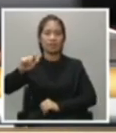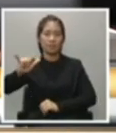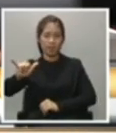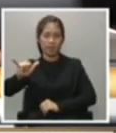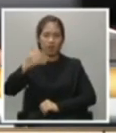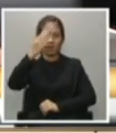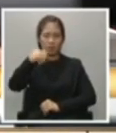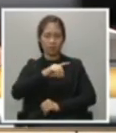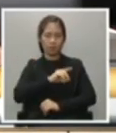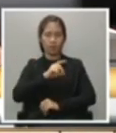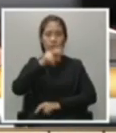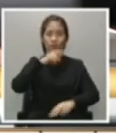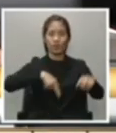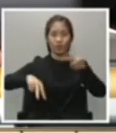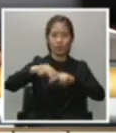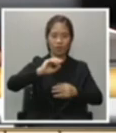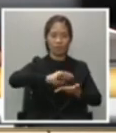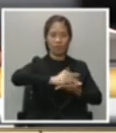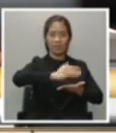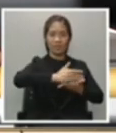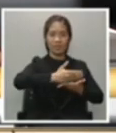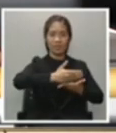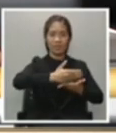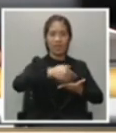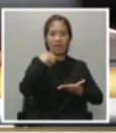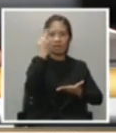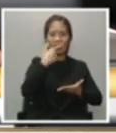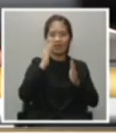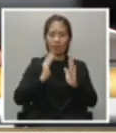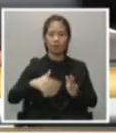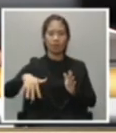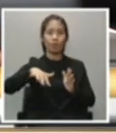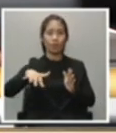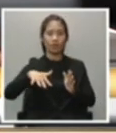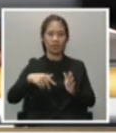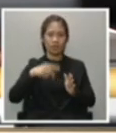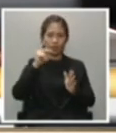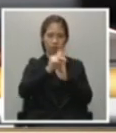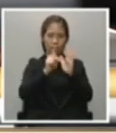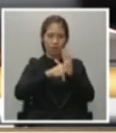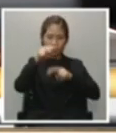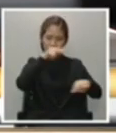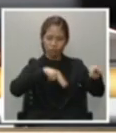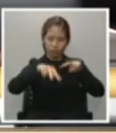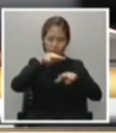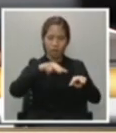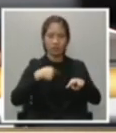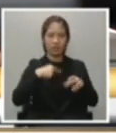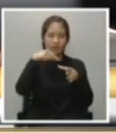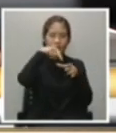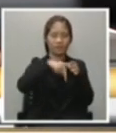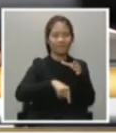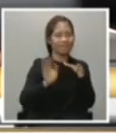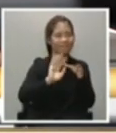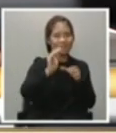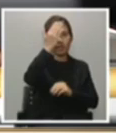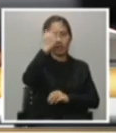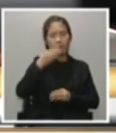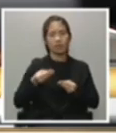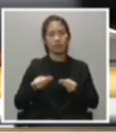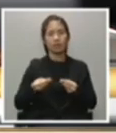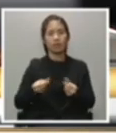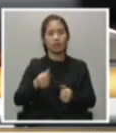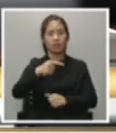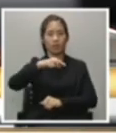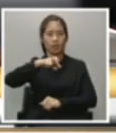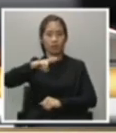ตรวจสอบบัญชีธนาคารของบุคคลทั่วไปดิฉันจะไม่ขอลงรายละเอียดนะคะแต่เนื้อหาสาระสำคัญของพ.ร.